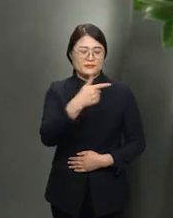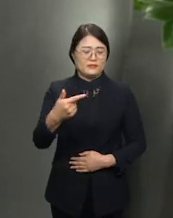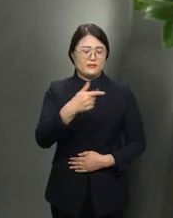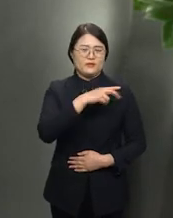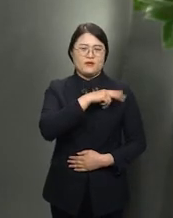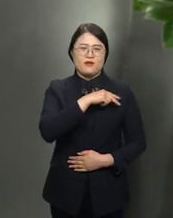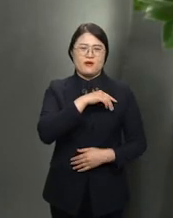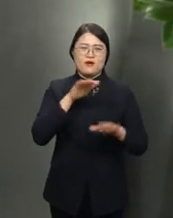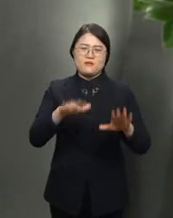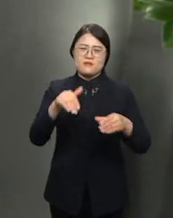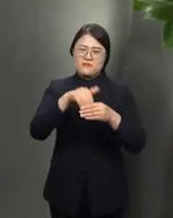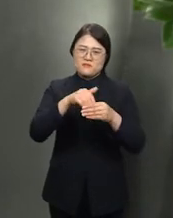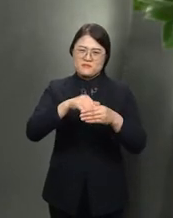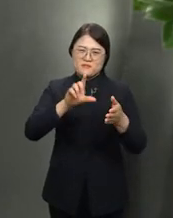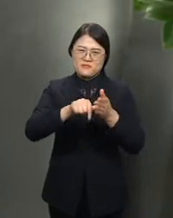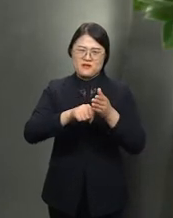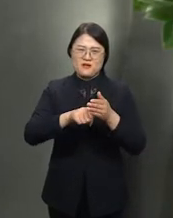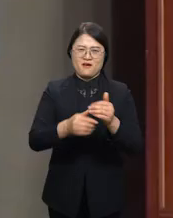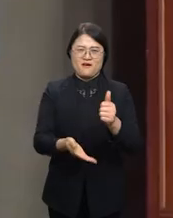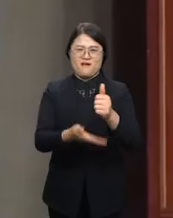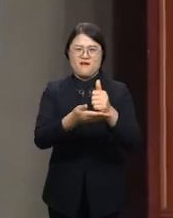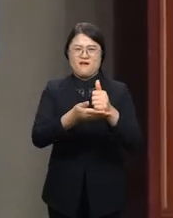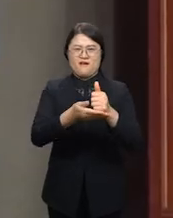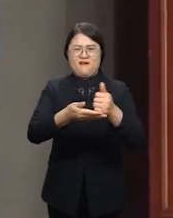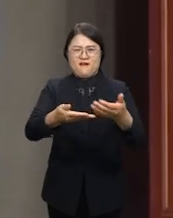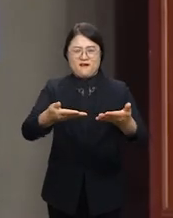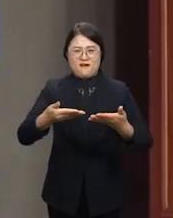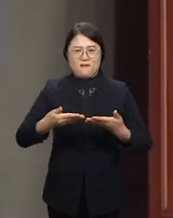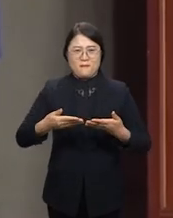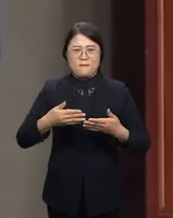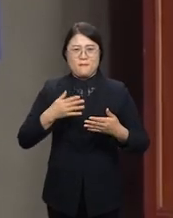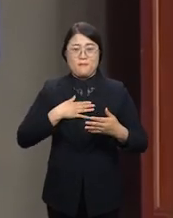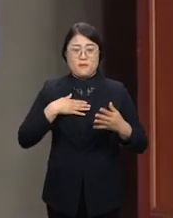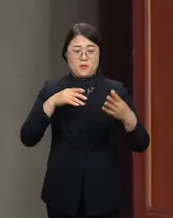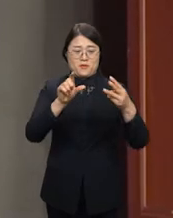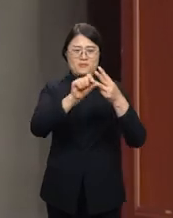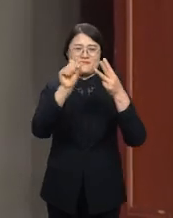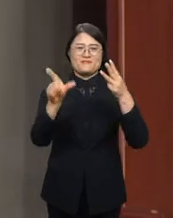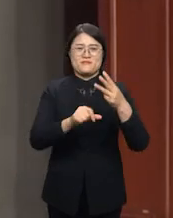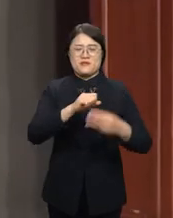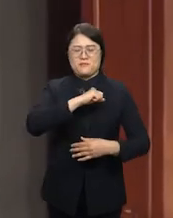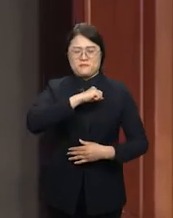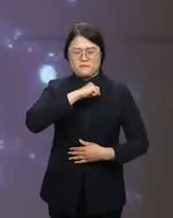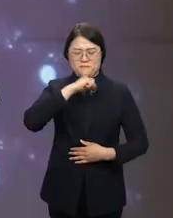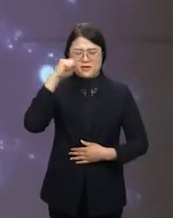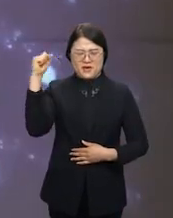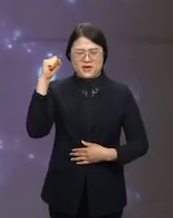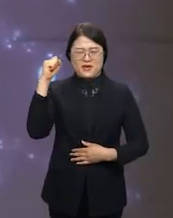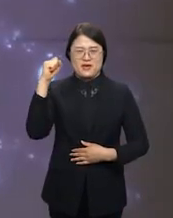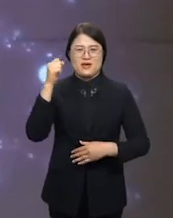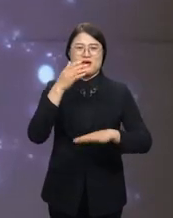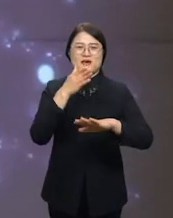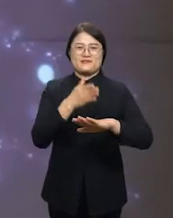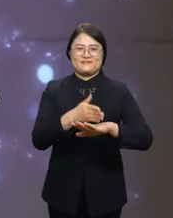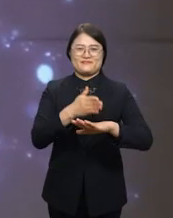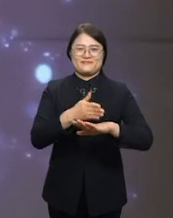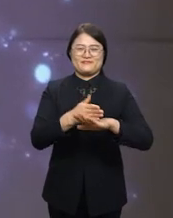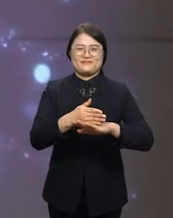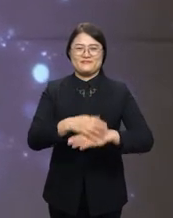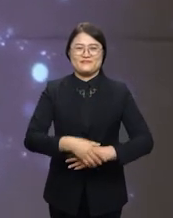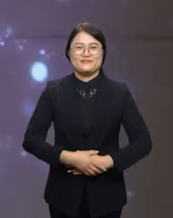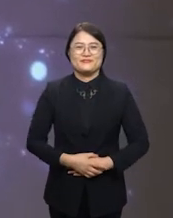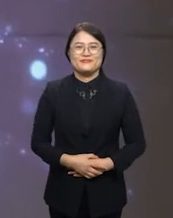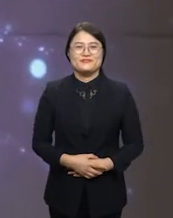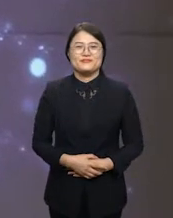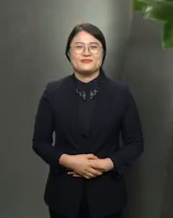대의원님들께서 저를 지지해 주셔서 의왕시의 지회장으로 당선된 것을 감사하게